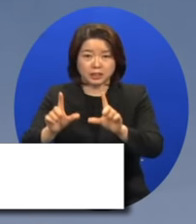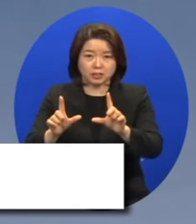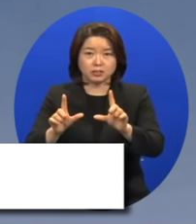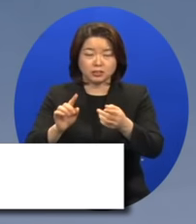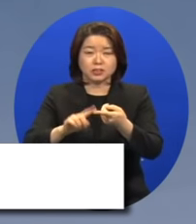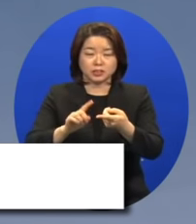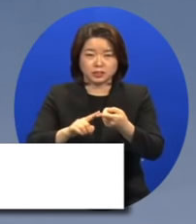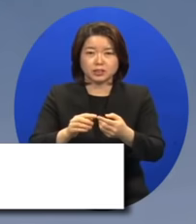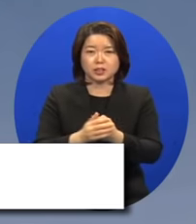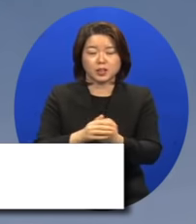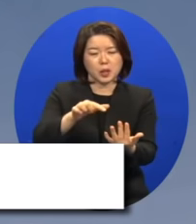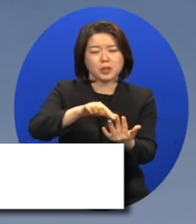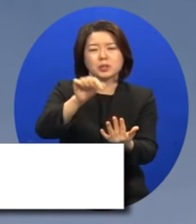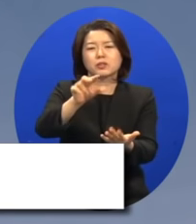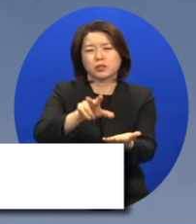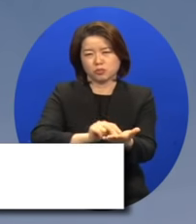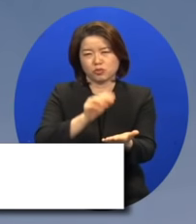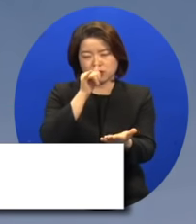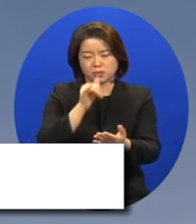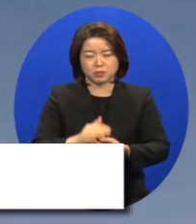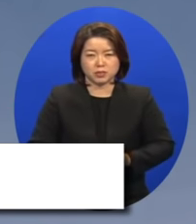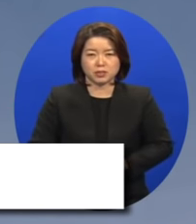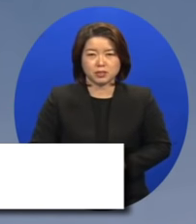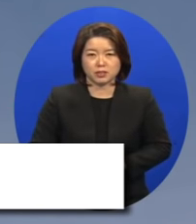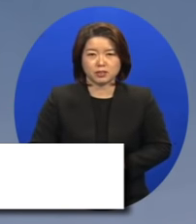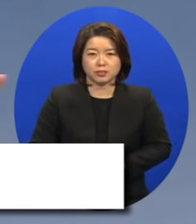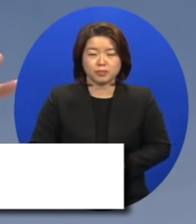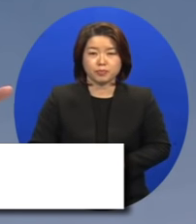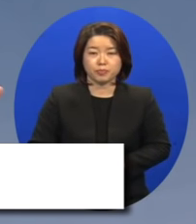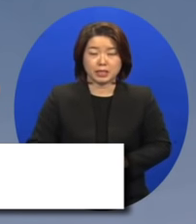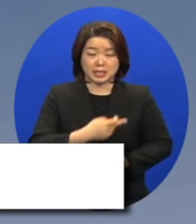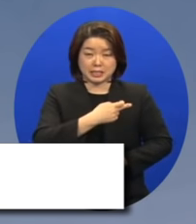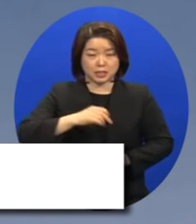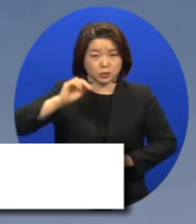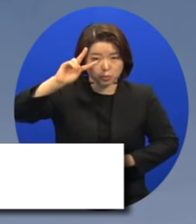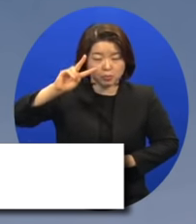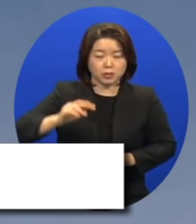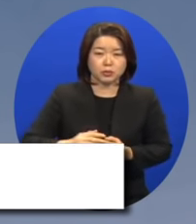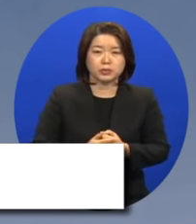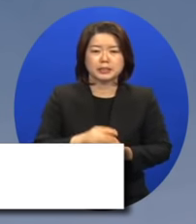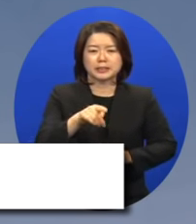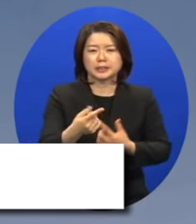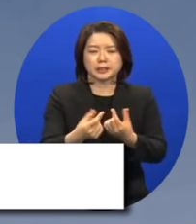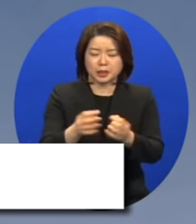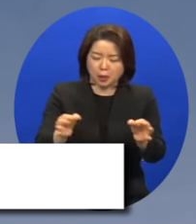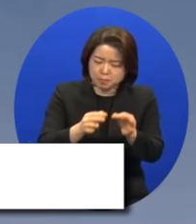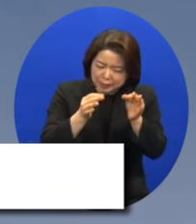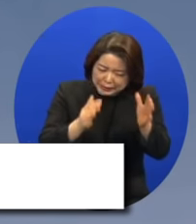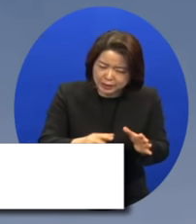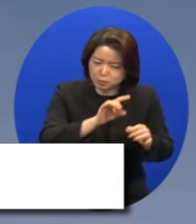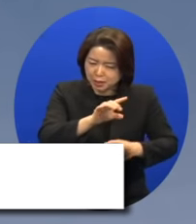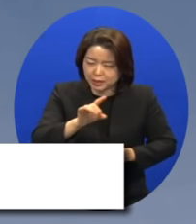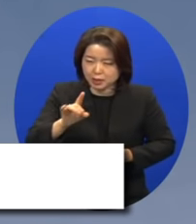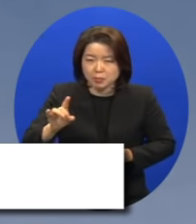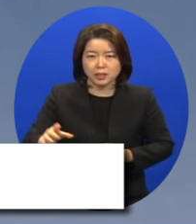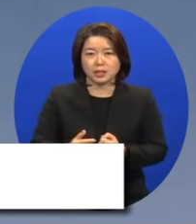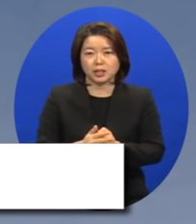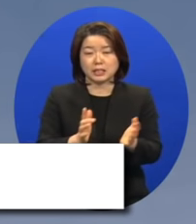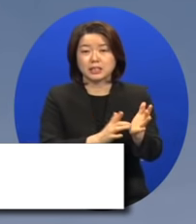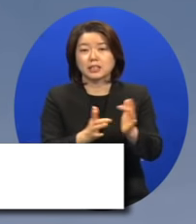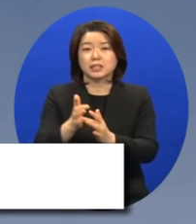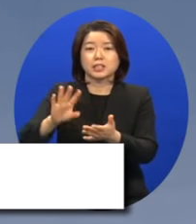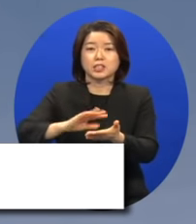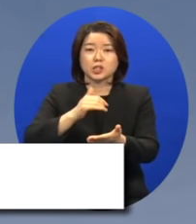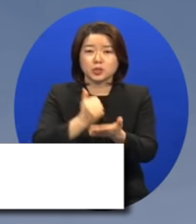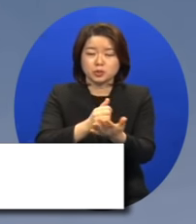육신의욕망대로살것인지,아니면 주님을따를것인지를선택하는문제입니다.사도바울은 매순간예수그리스도